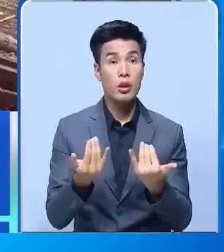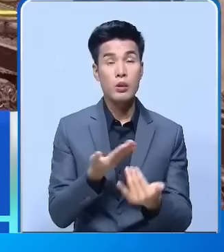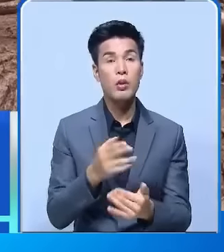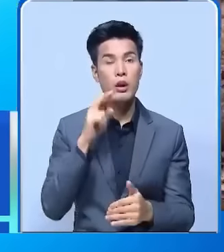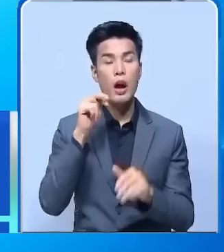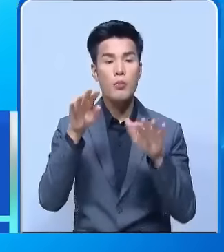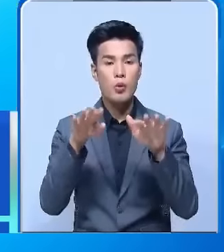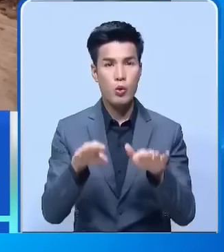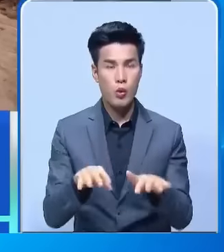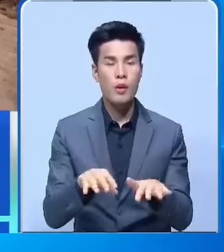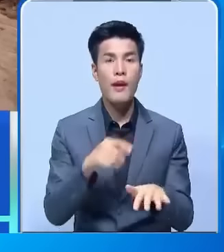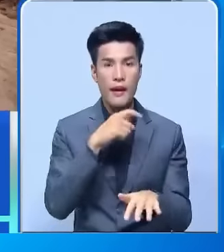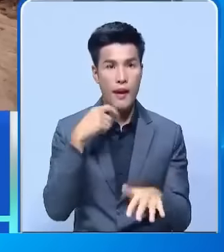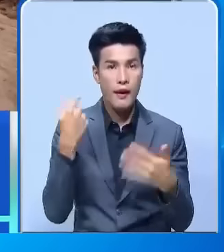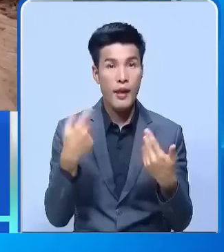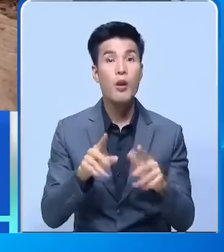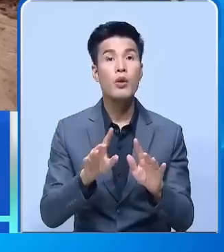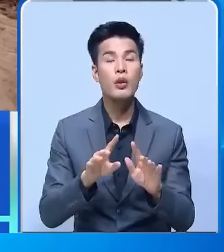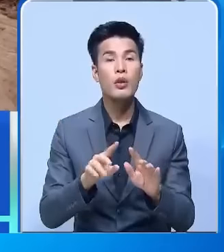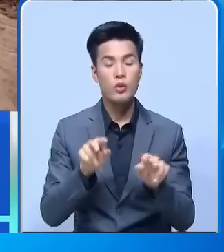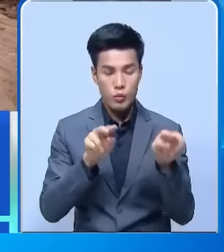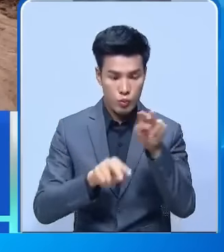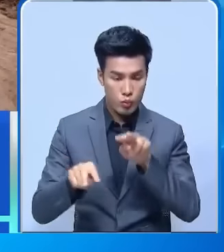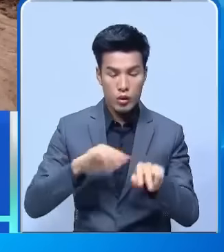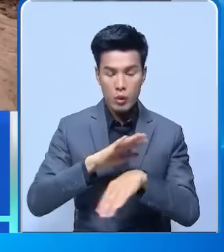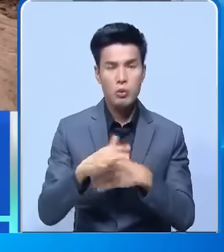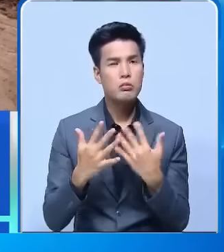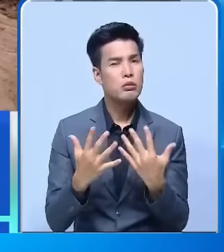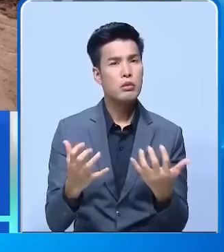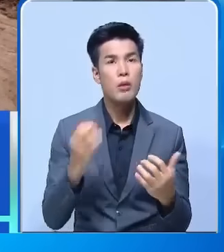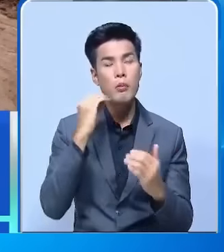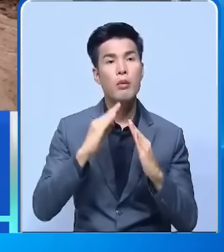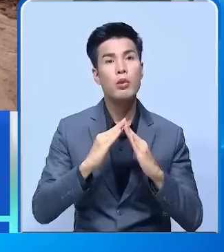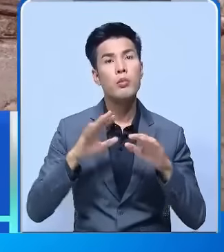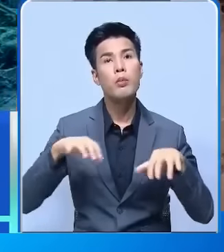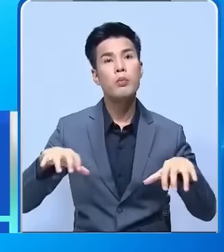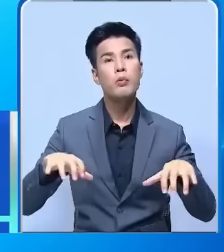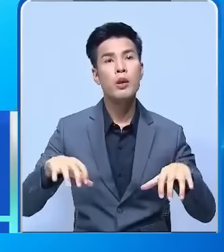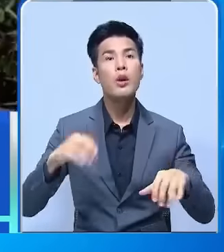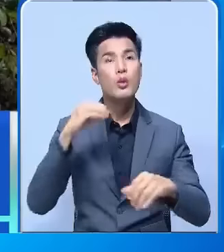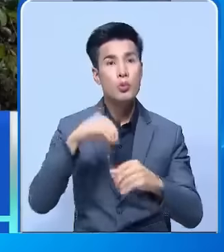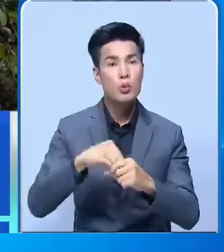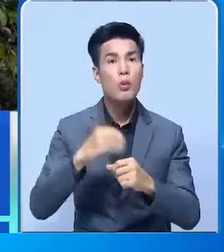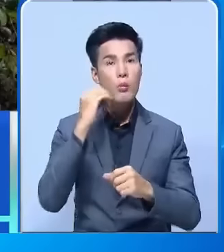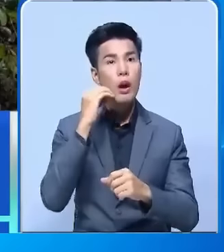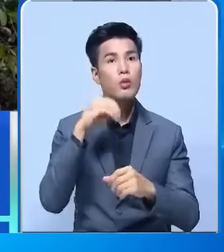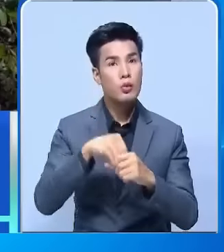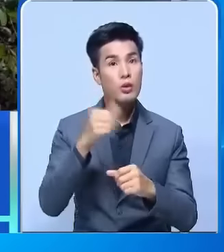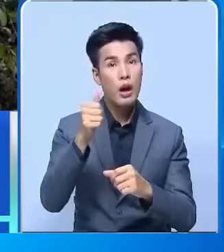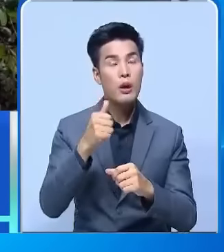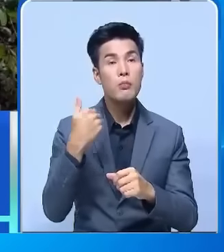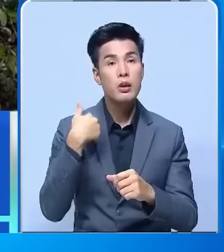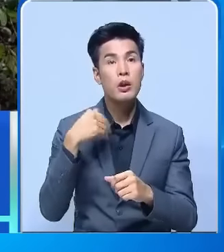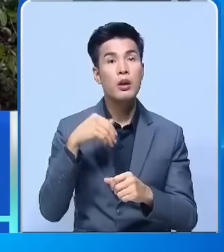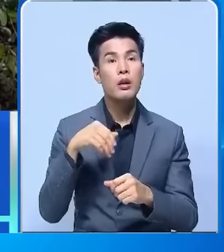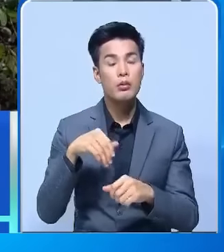ข้าสู่สภาวะปกติแล้วจากการสำรวจความเสียหายครับพบว่าบ้านเรือนส่วนใหญ่ชาวบ้านยังคงพักอาศัยอยู่บนบ้านได้มีบ้านริมน้ำเสียห